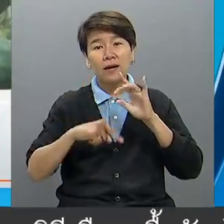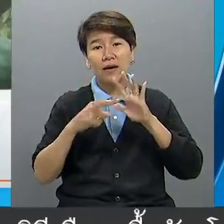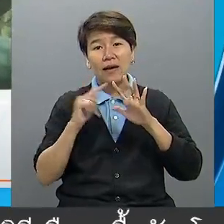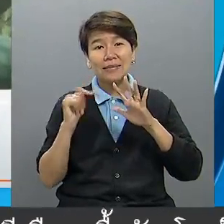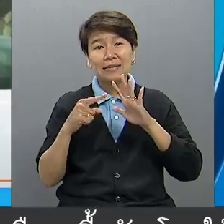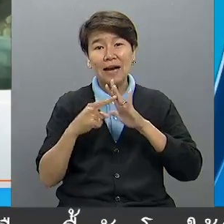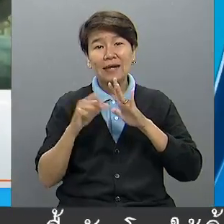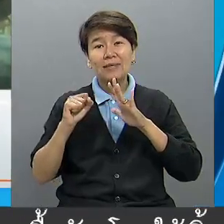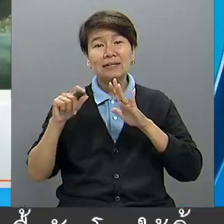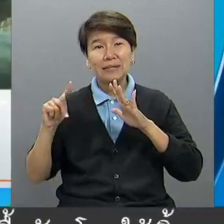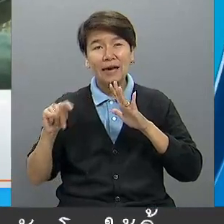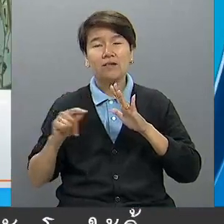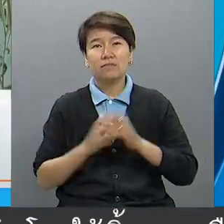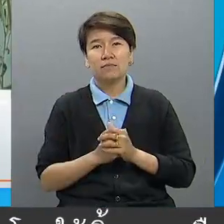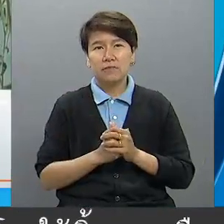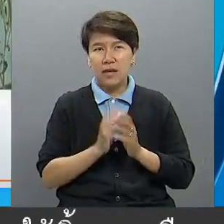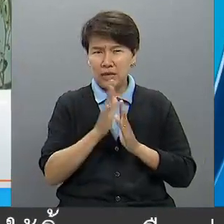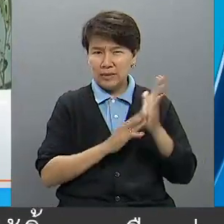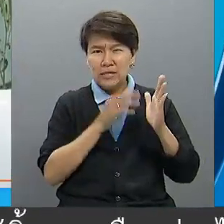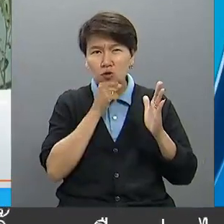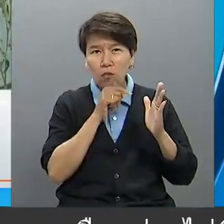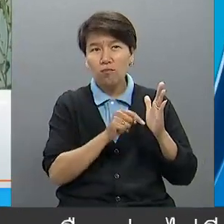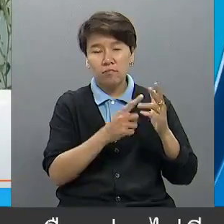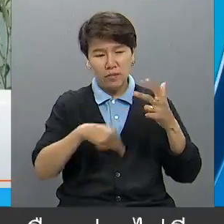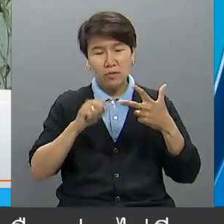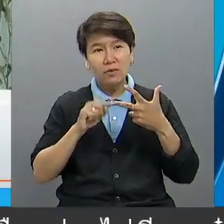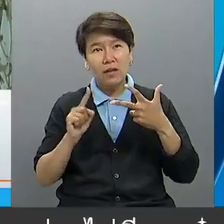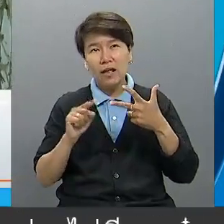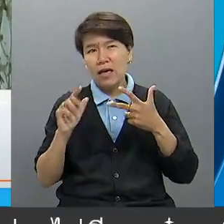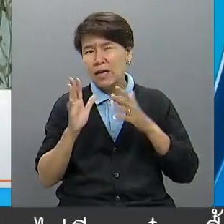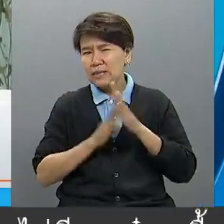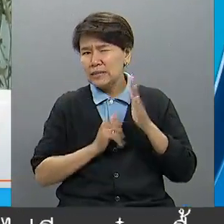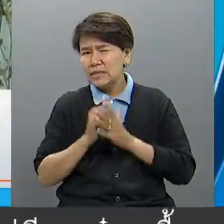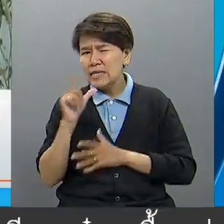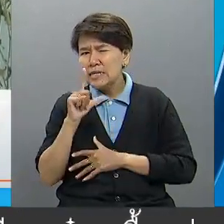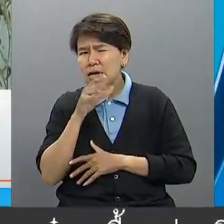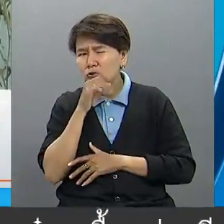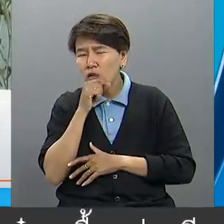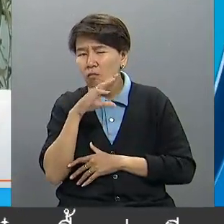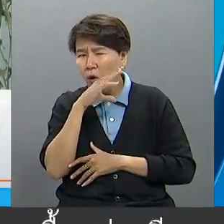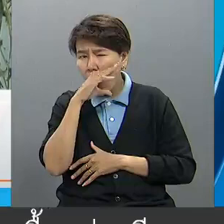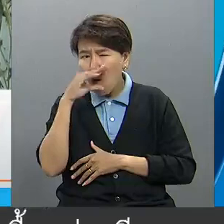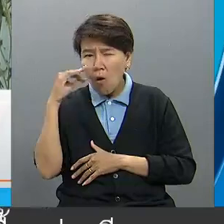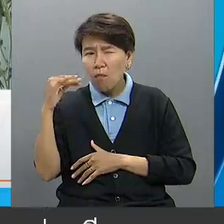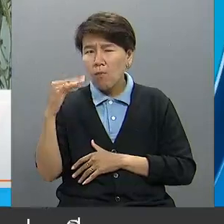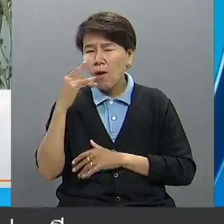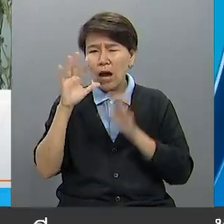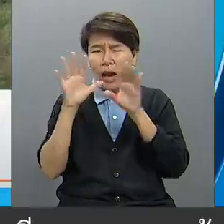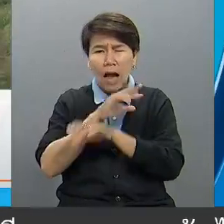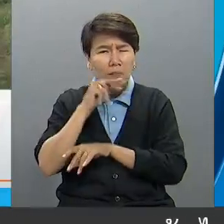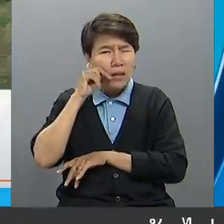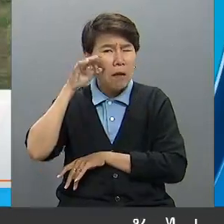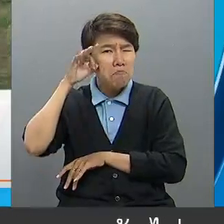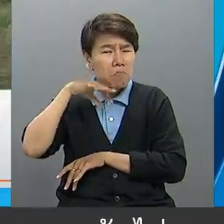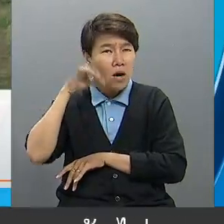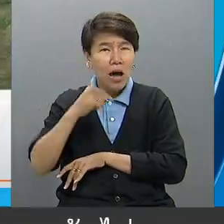ฮะเมื่อที่ผ่านมาสักครู่นี้ฮันนีมูนแน่นอนครับก็จะเป็นเนื้อสีเหลืองอมส้มกลิ่นหอมคล้ายกับน้ำผึ้งเนื้อแน่นกรอบอร่อยเปลือกบ